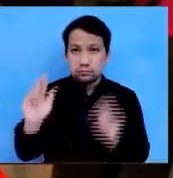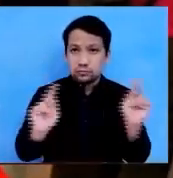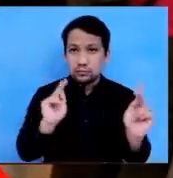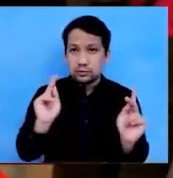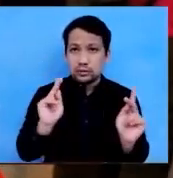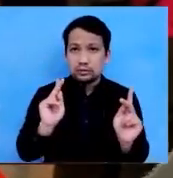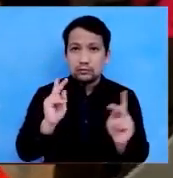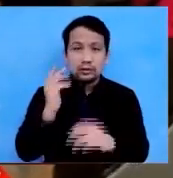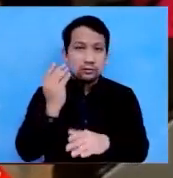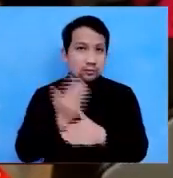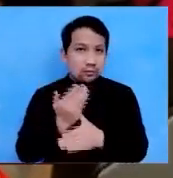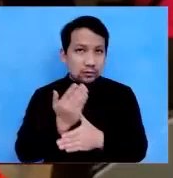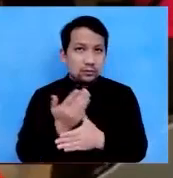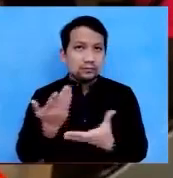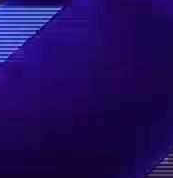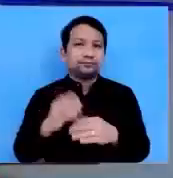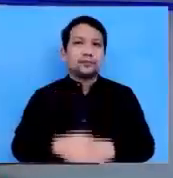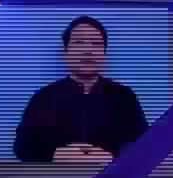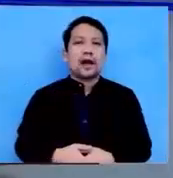maantala.